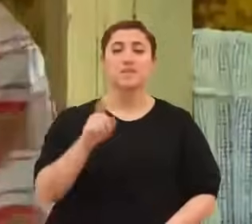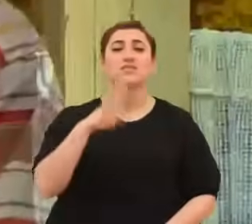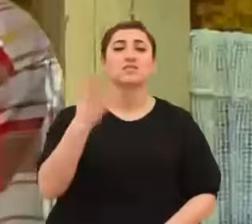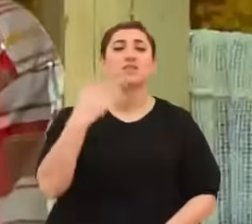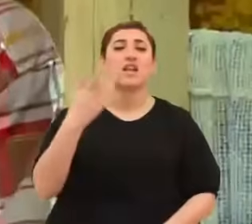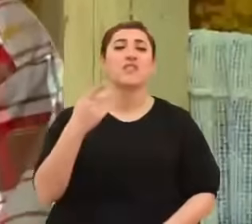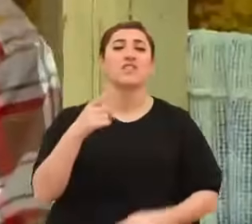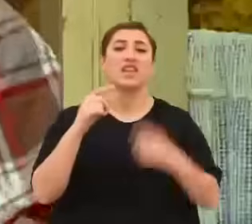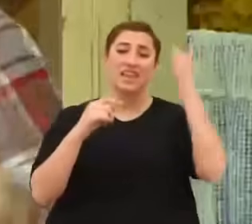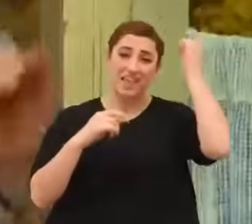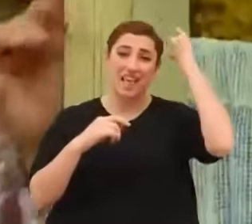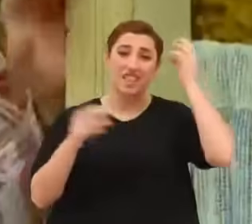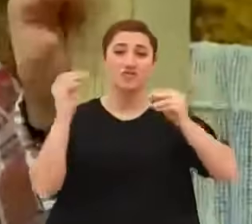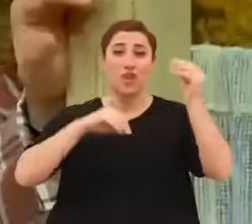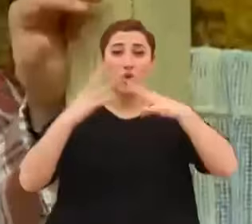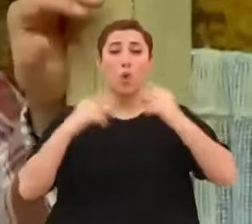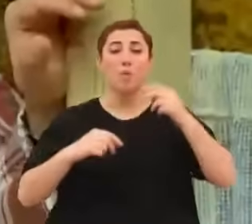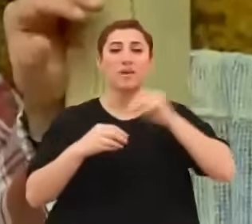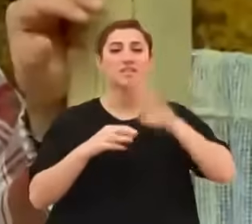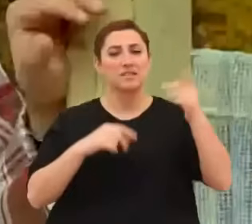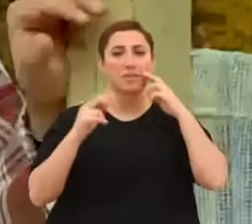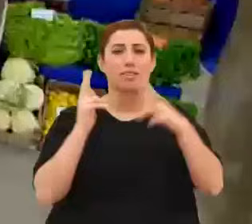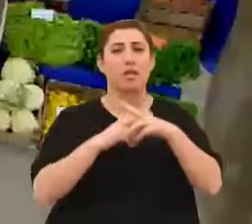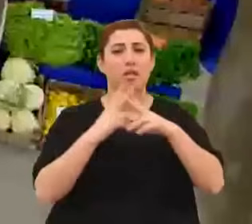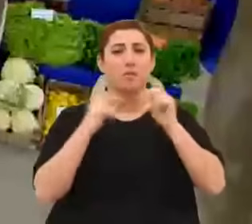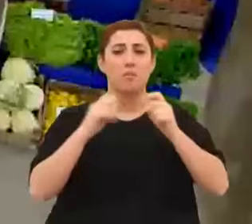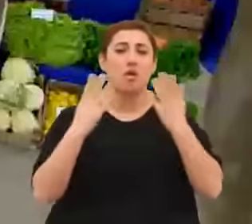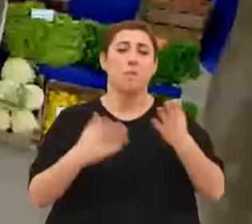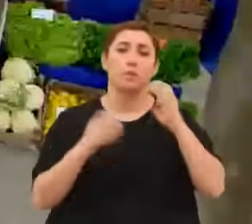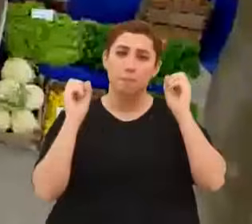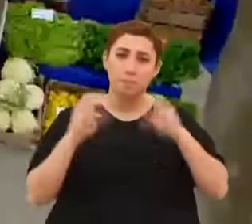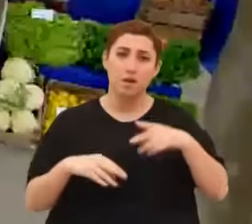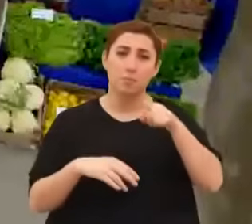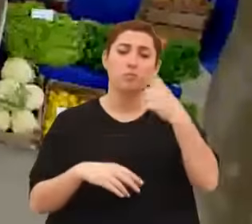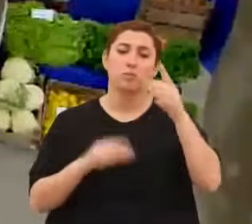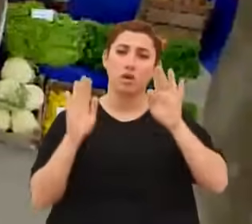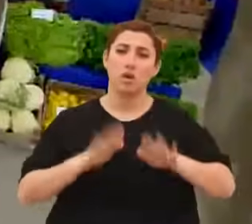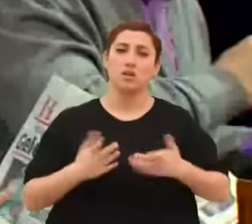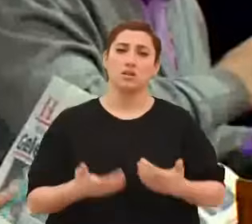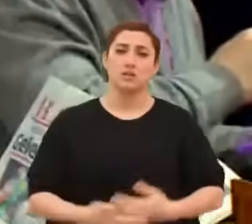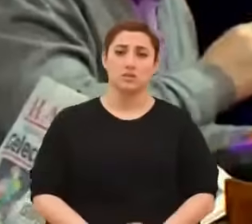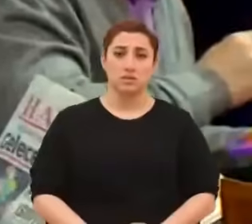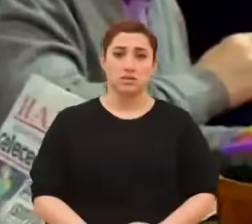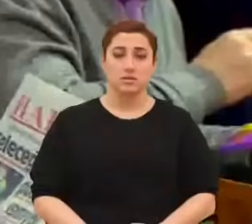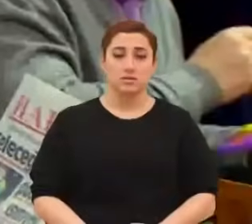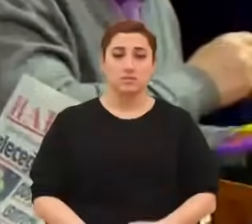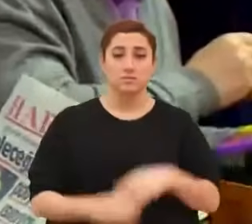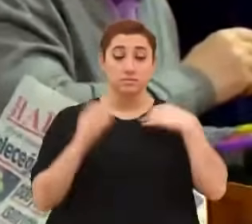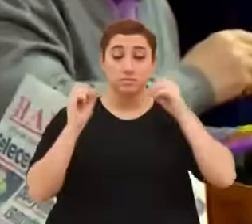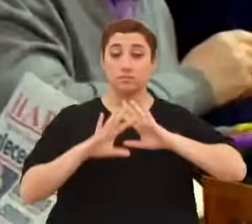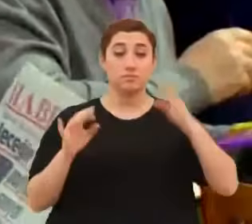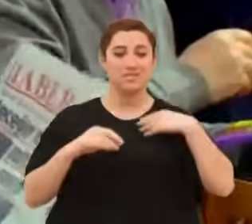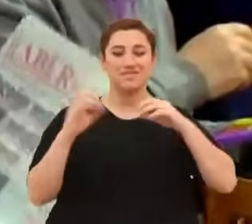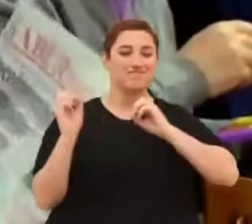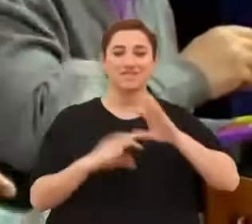de çalılığa çare bulacağım diye diye demedik bir şey bırakmadın be Recep abi. Bırak da bir bu kalsın ya. Ya bırakmam,